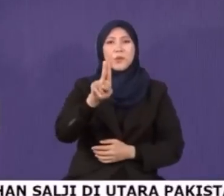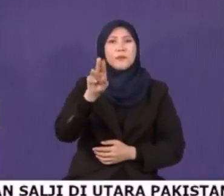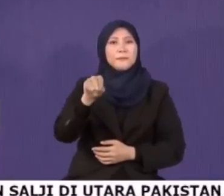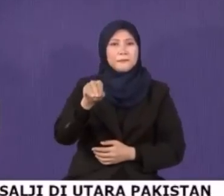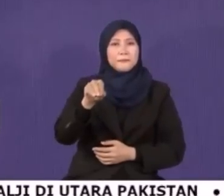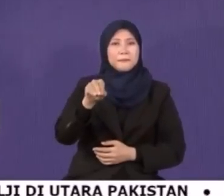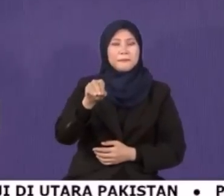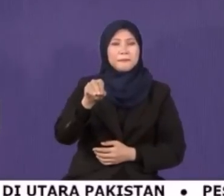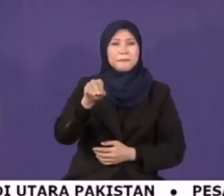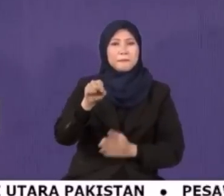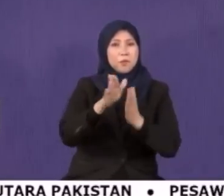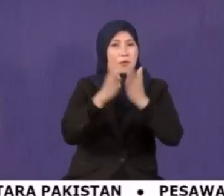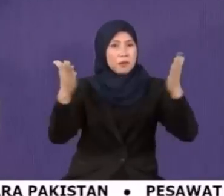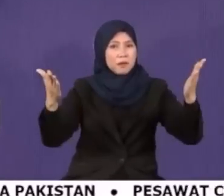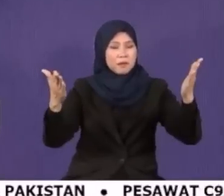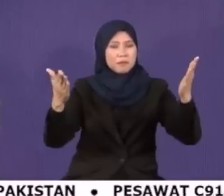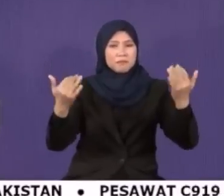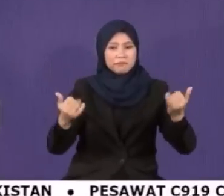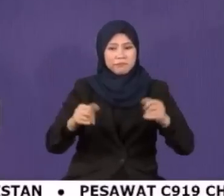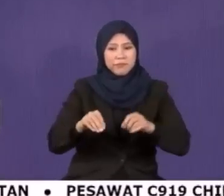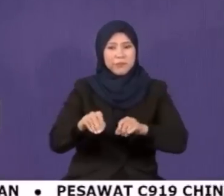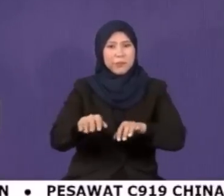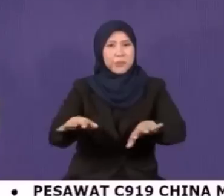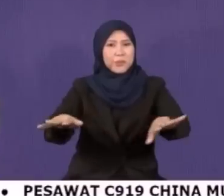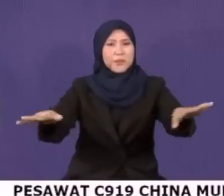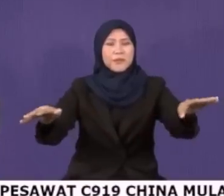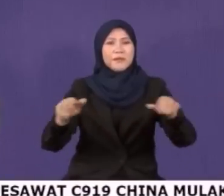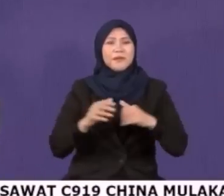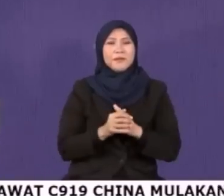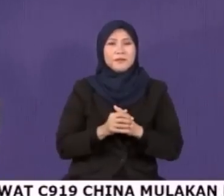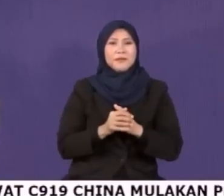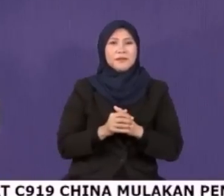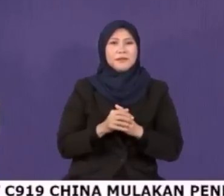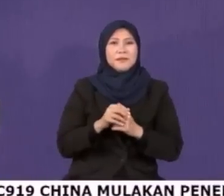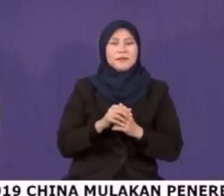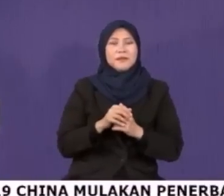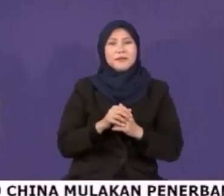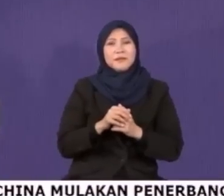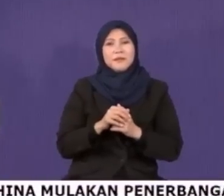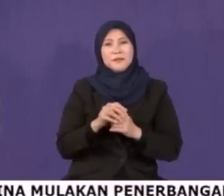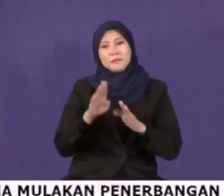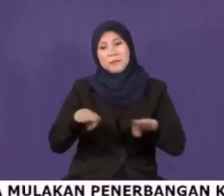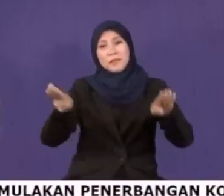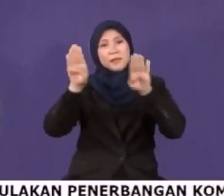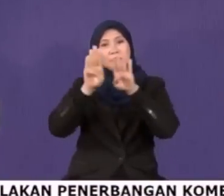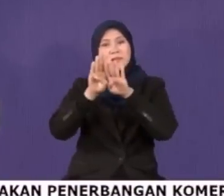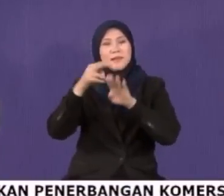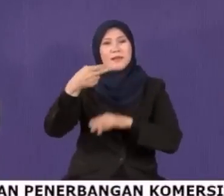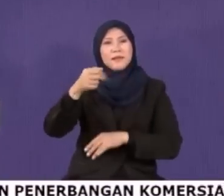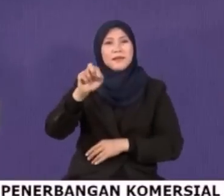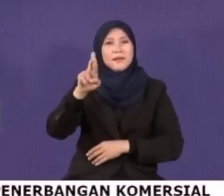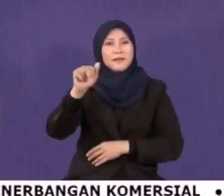dan kemudian berkembang sama Said di berita harian